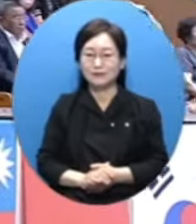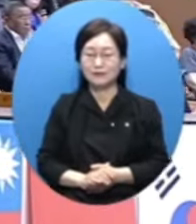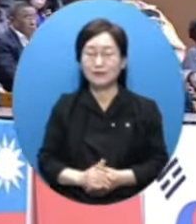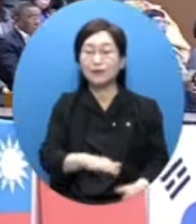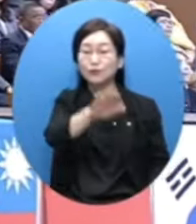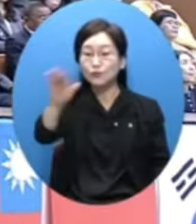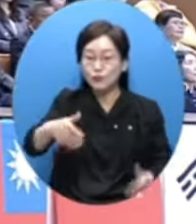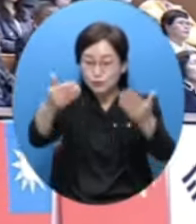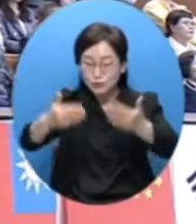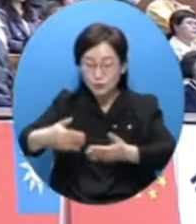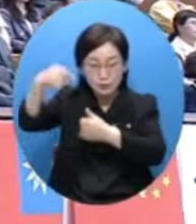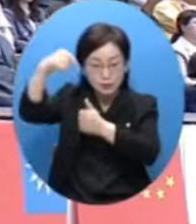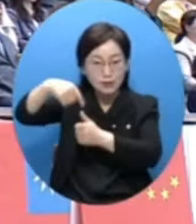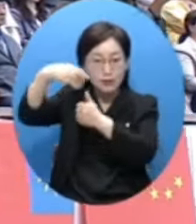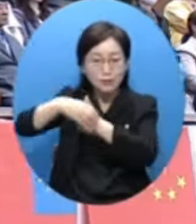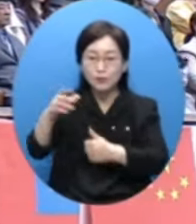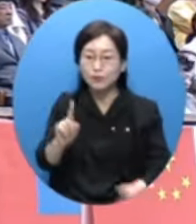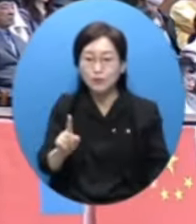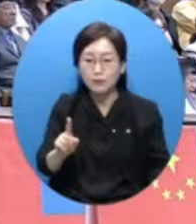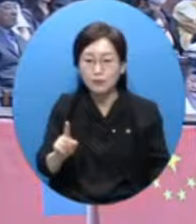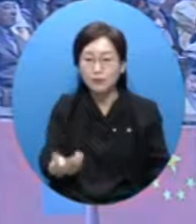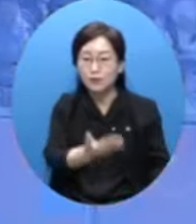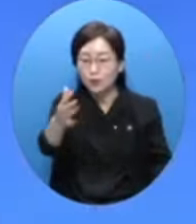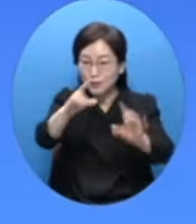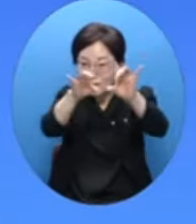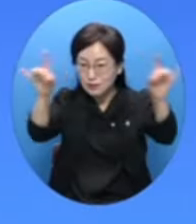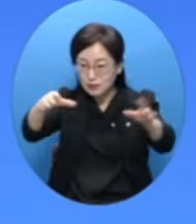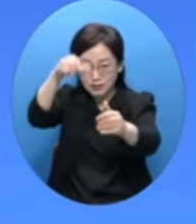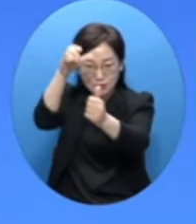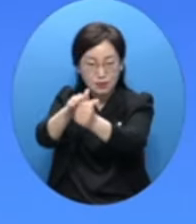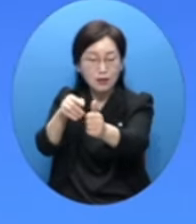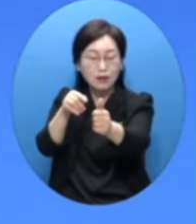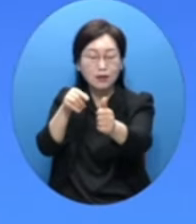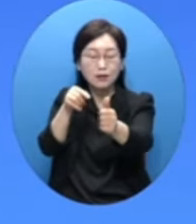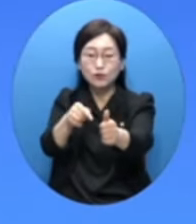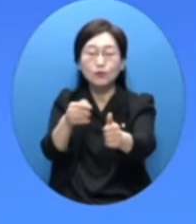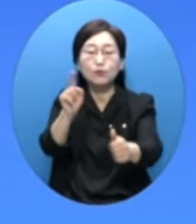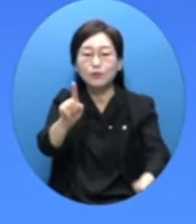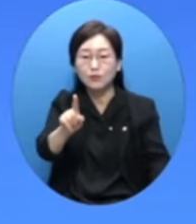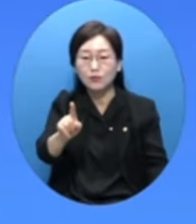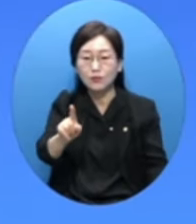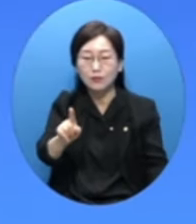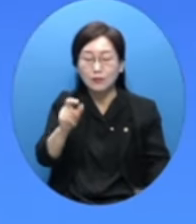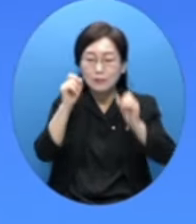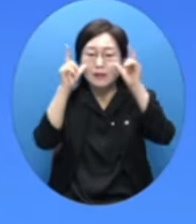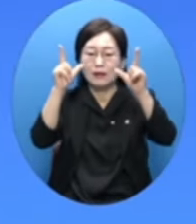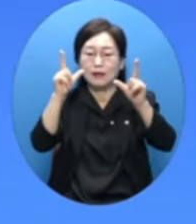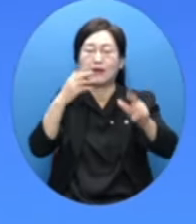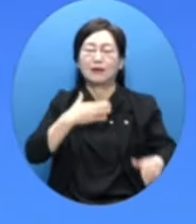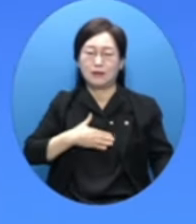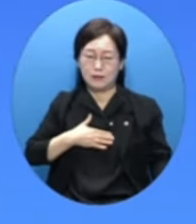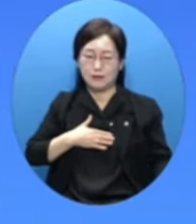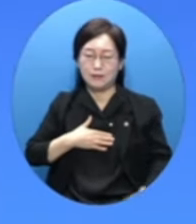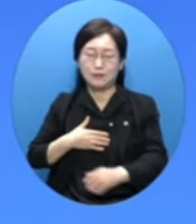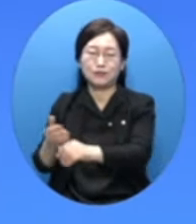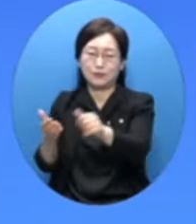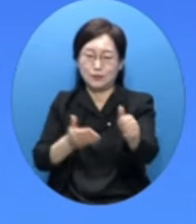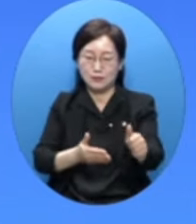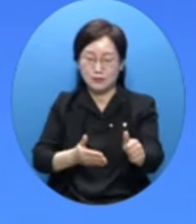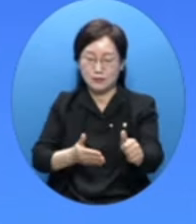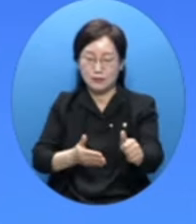우리가 주어진 삶이 무엇입니까? 여러분 각자에게 주어진 삶이 무엇입니까? 그 삶이 무엇이 깨달아 알아서 그 사명을